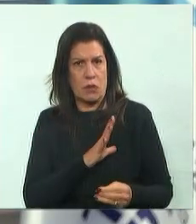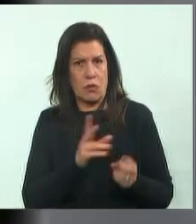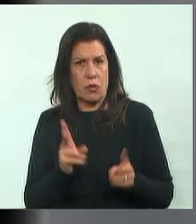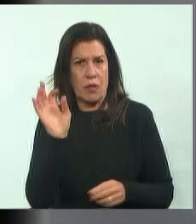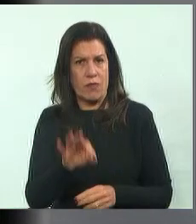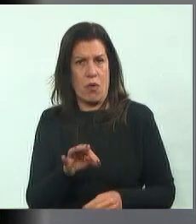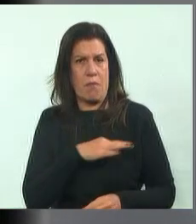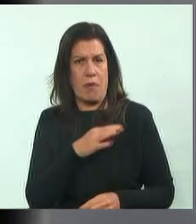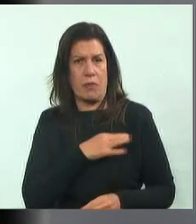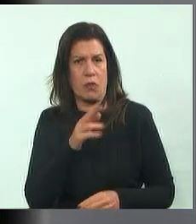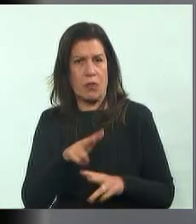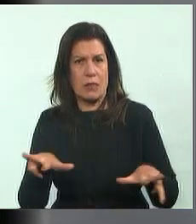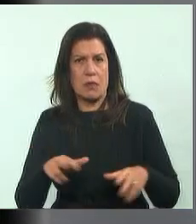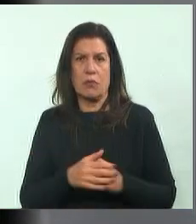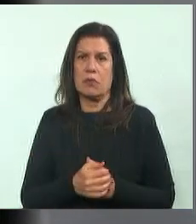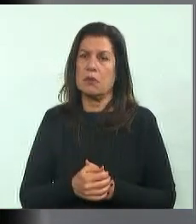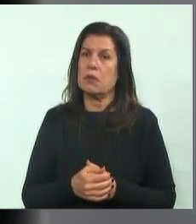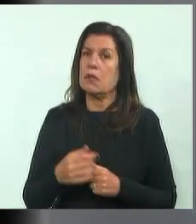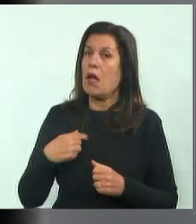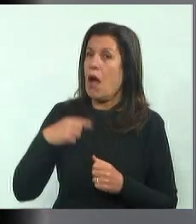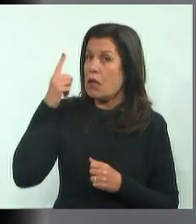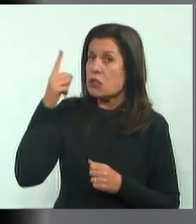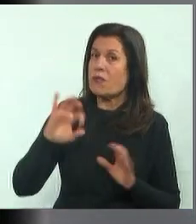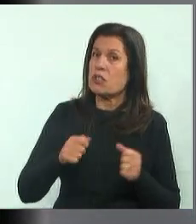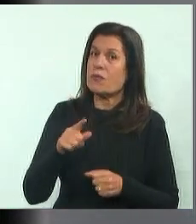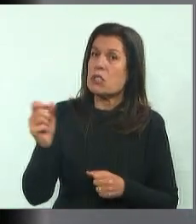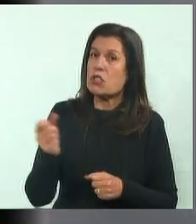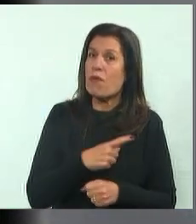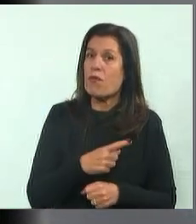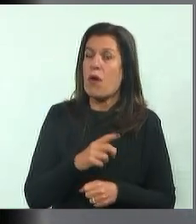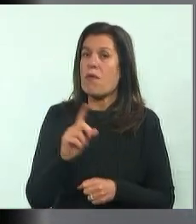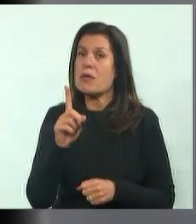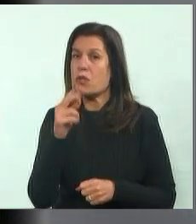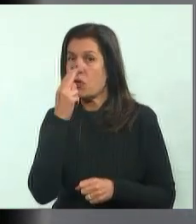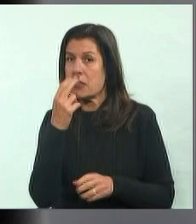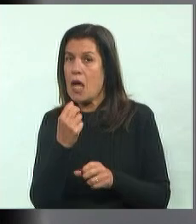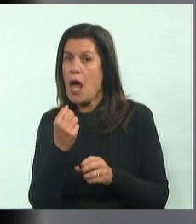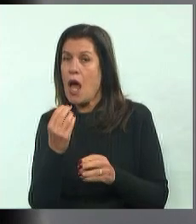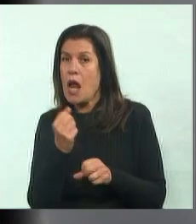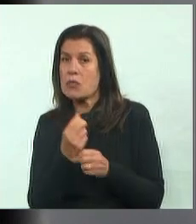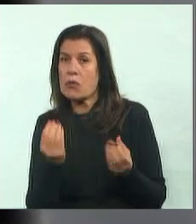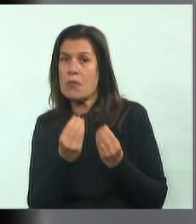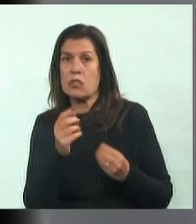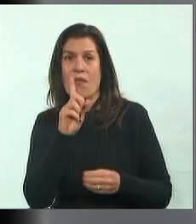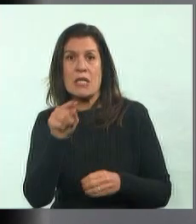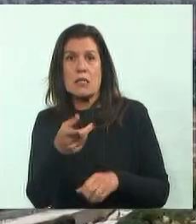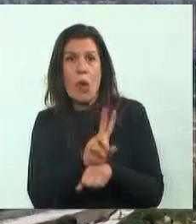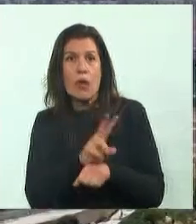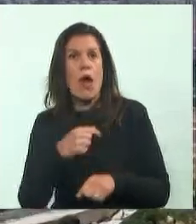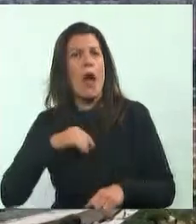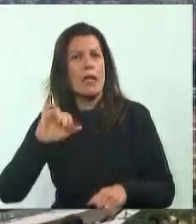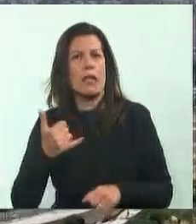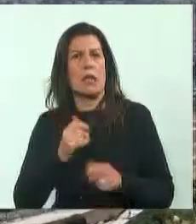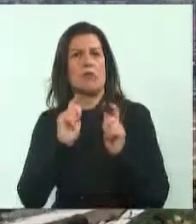הציבור. חשבתי שאם זה שבוע ומישהו ניסה לעשות איזה משהו, אבל זה עונה, זה לא מפסיק, אני כן מתכוונת להגיש תלונה למשטרה.